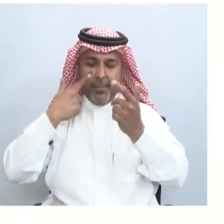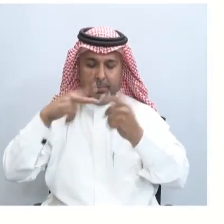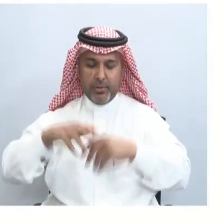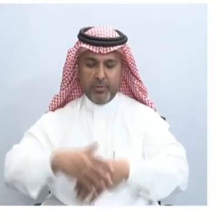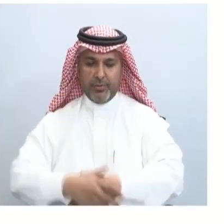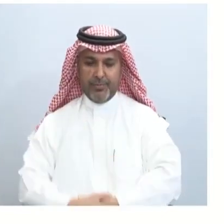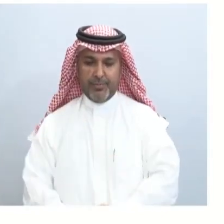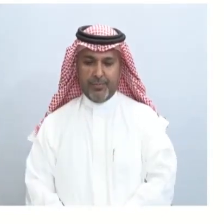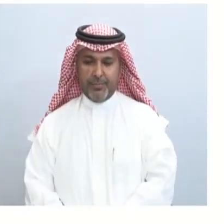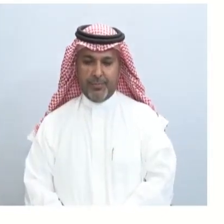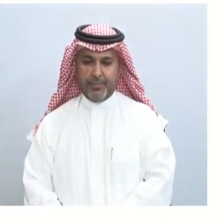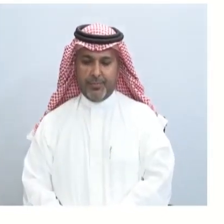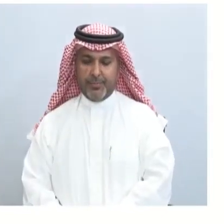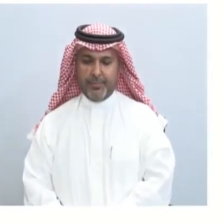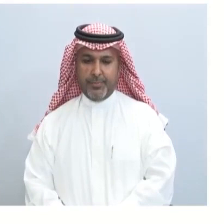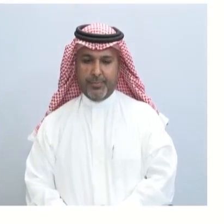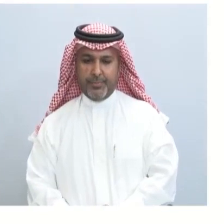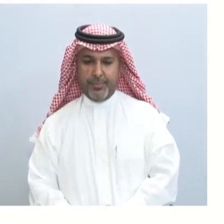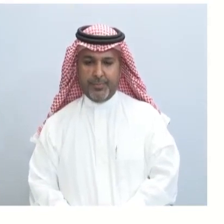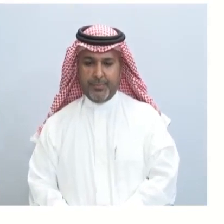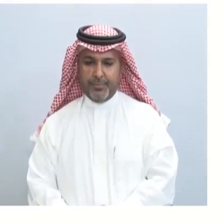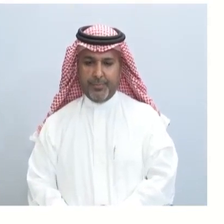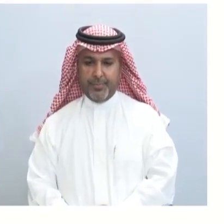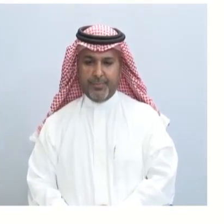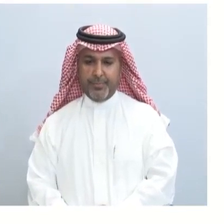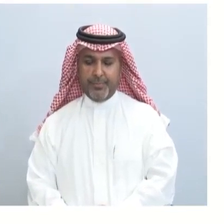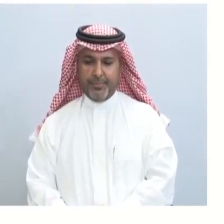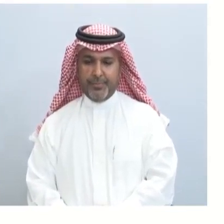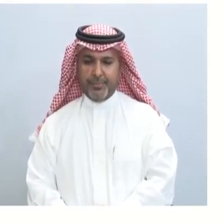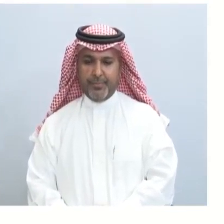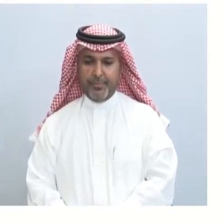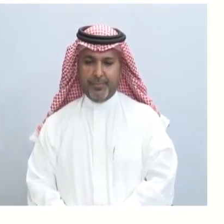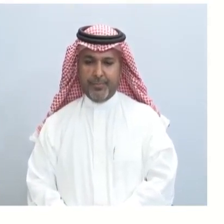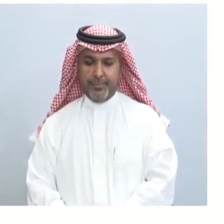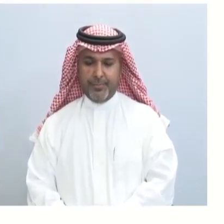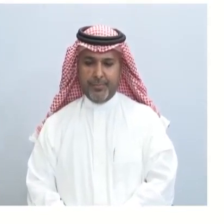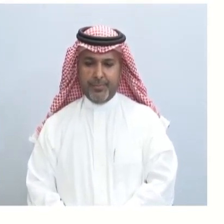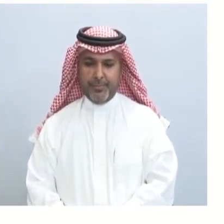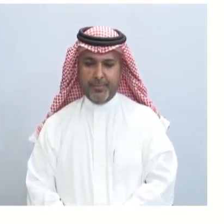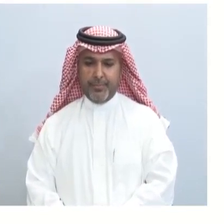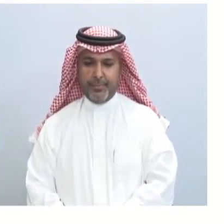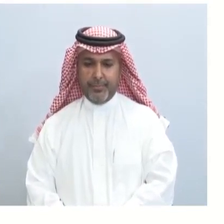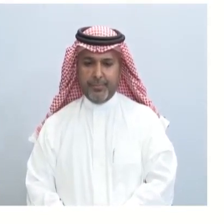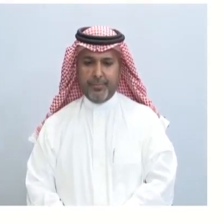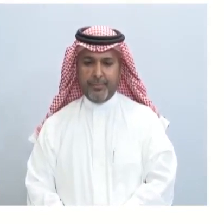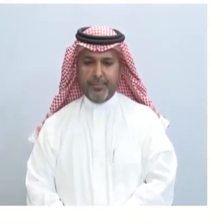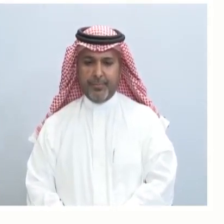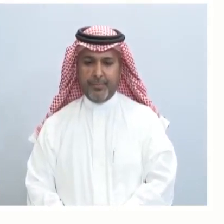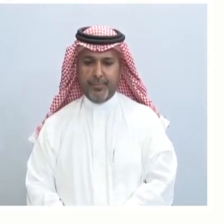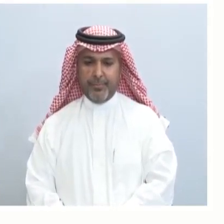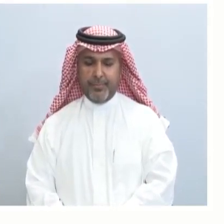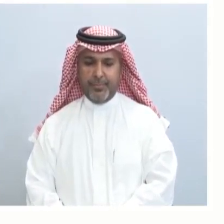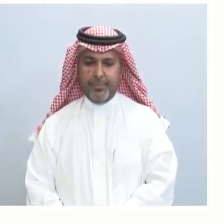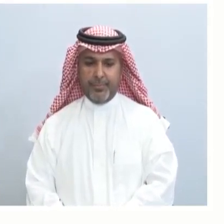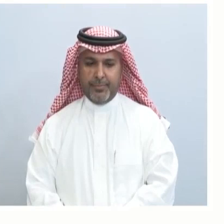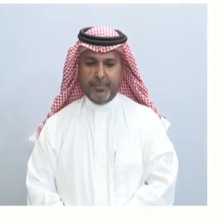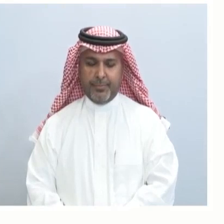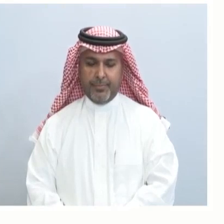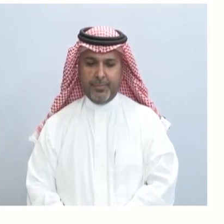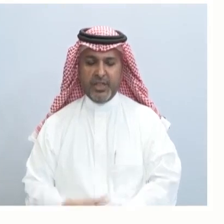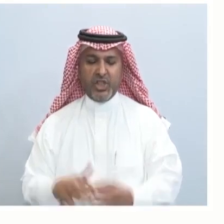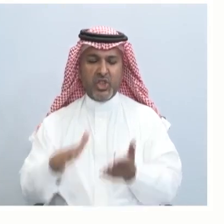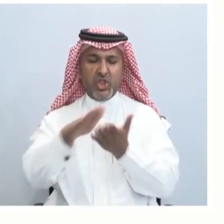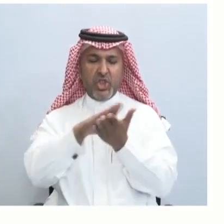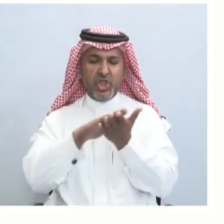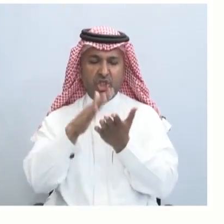ابعاد بركه سباحه السؤال الاول صف شكل البركه نريد ان نصف شكل